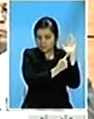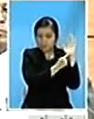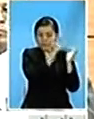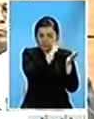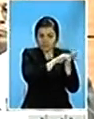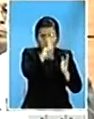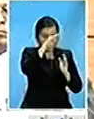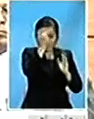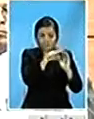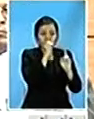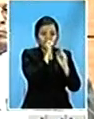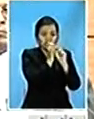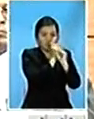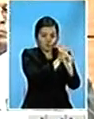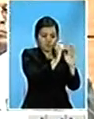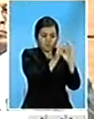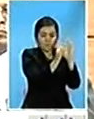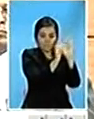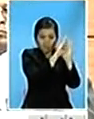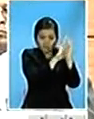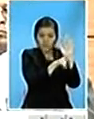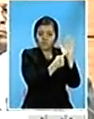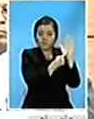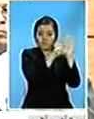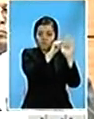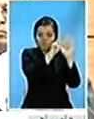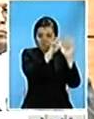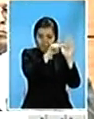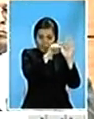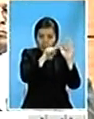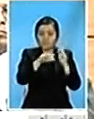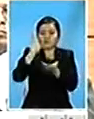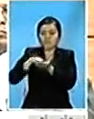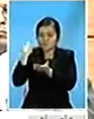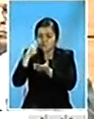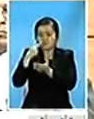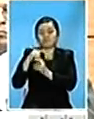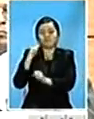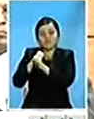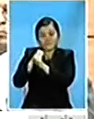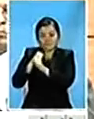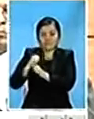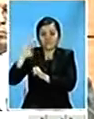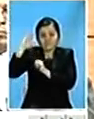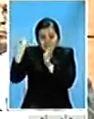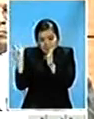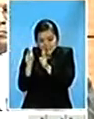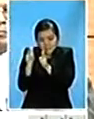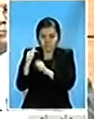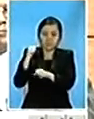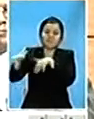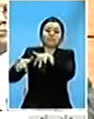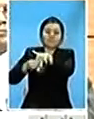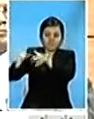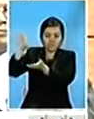ใหญ่ได้เพราะฉะนั้นก็เหลือแต่พี่น้องประชาชนทั่วไปผู้ประกอบการขนาดเล็กที่ไม่มีอำนาจต่อรองที่จะ